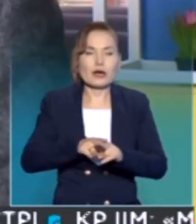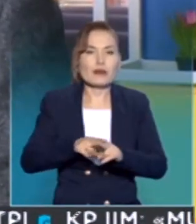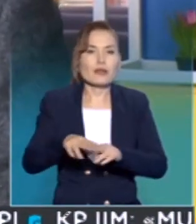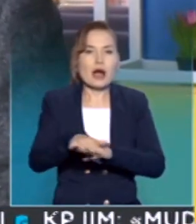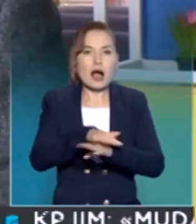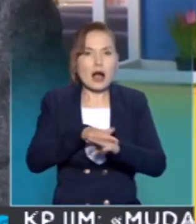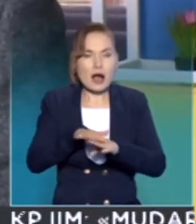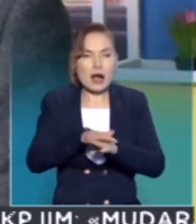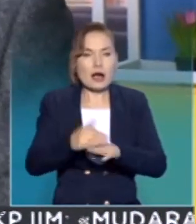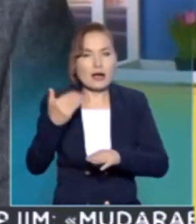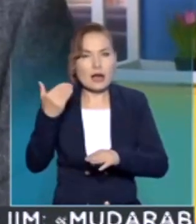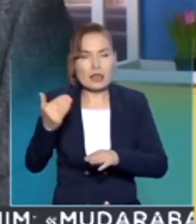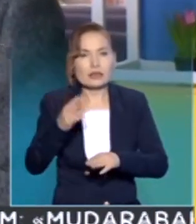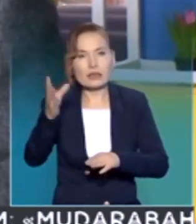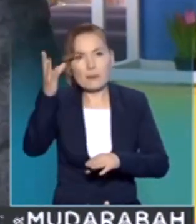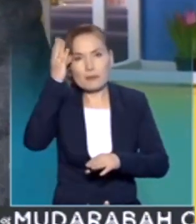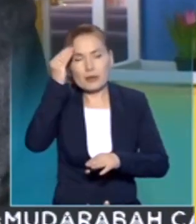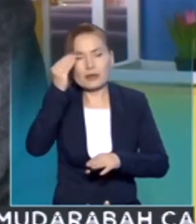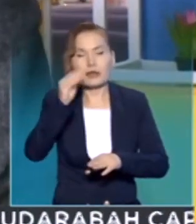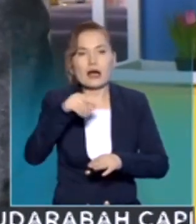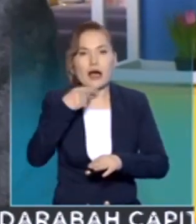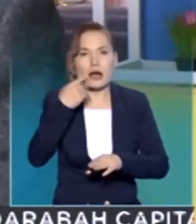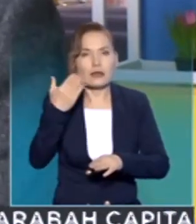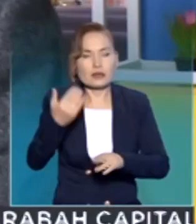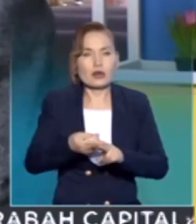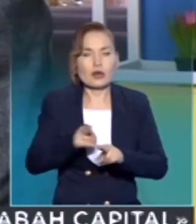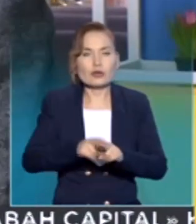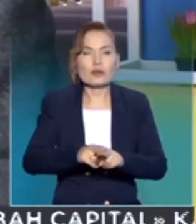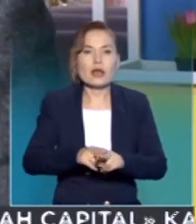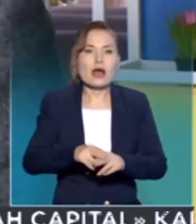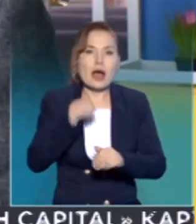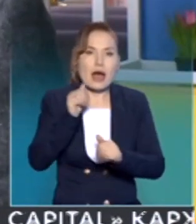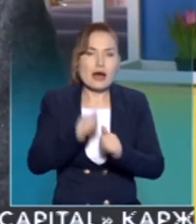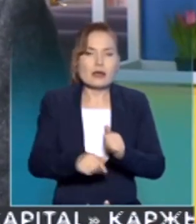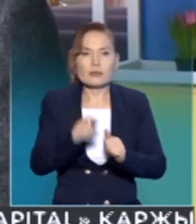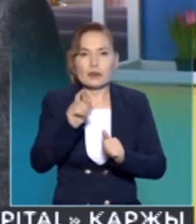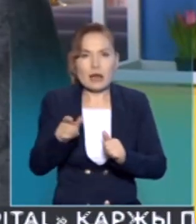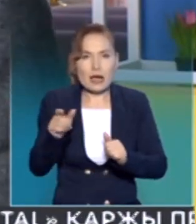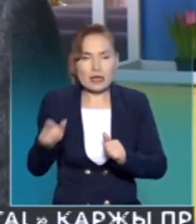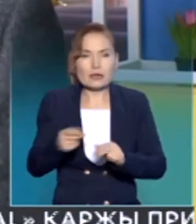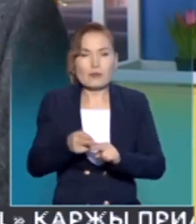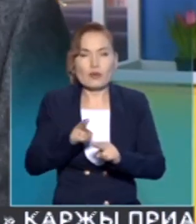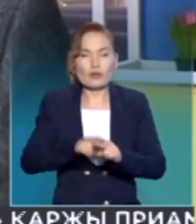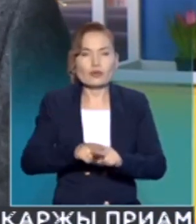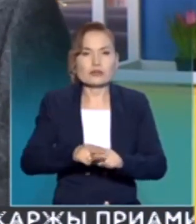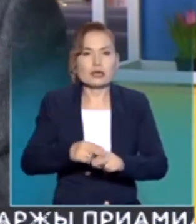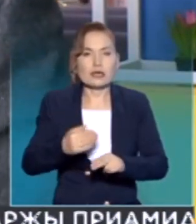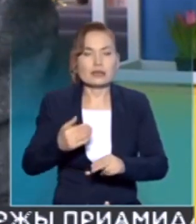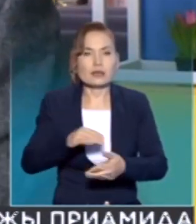қылмыстық иммунитеті бар, жауапқа тартылмайды, әкімшілік иммунитеті бар, азаматтық иммунитеті бар дегенге ол сәйкес келмейтін нәрсе.